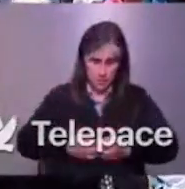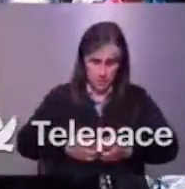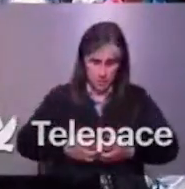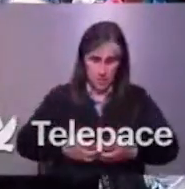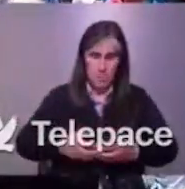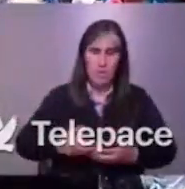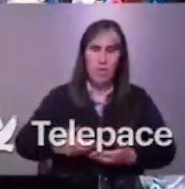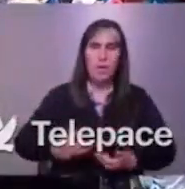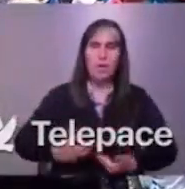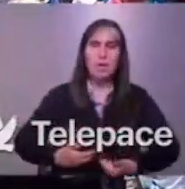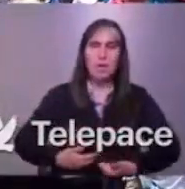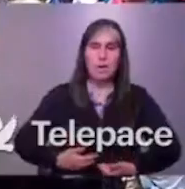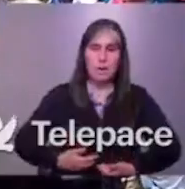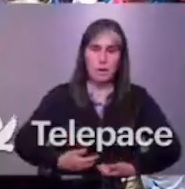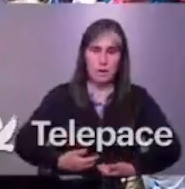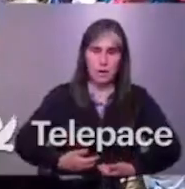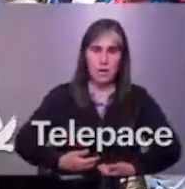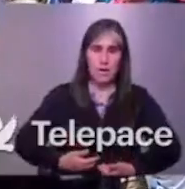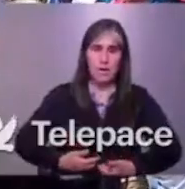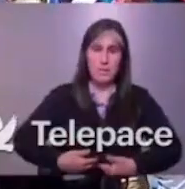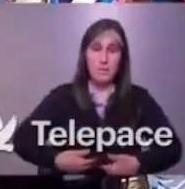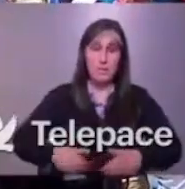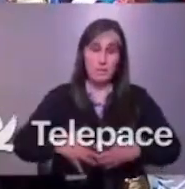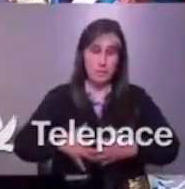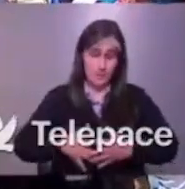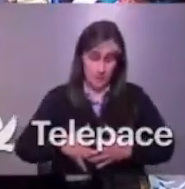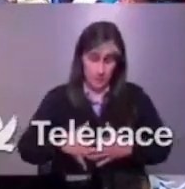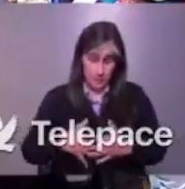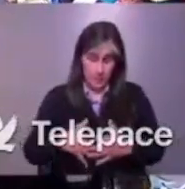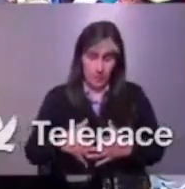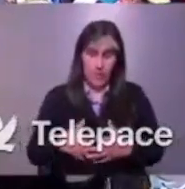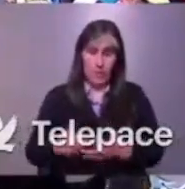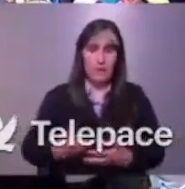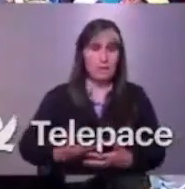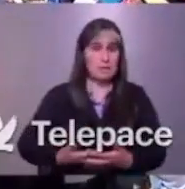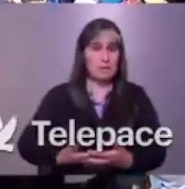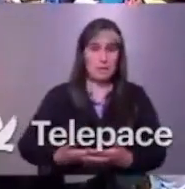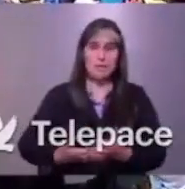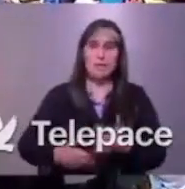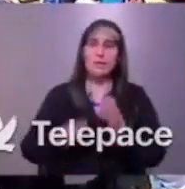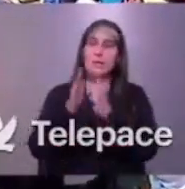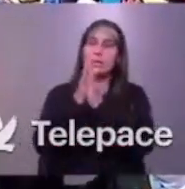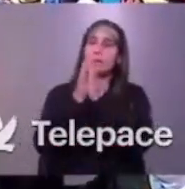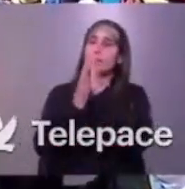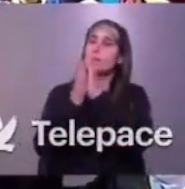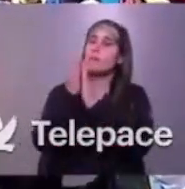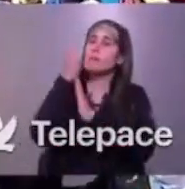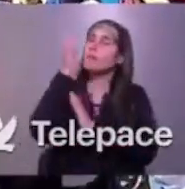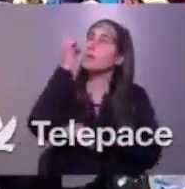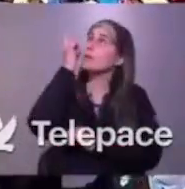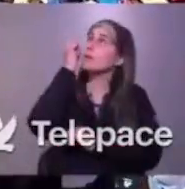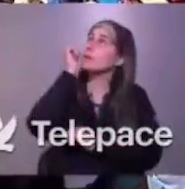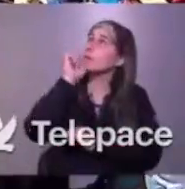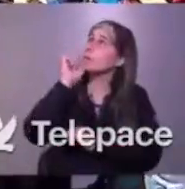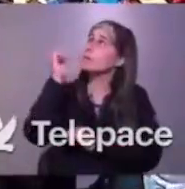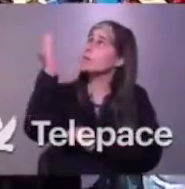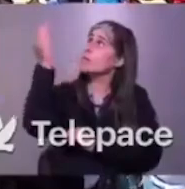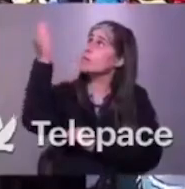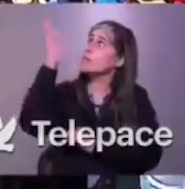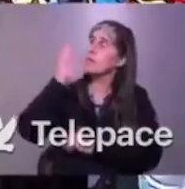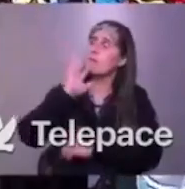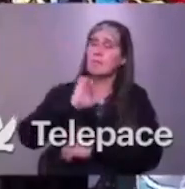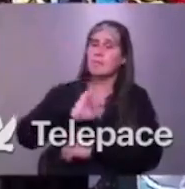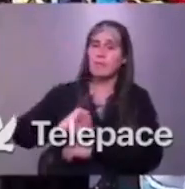la benedizione con l'Eucaristia degli ammalati che sono raccolti sotto